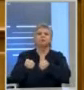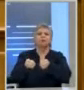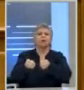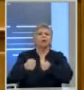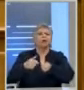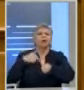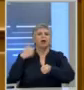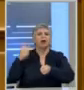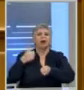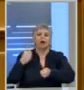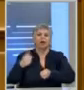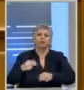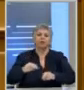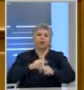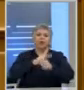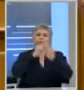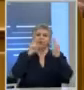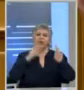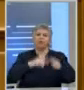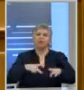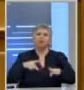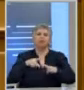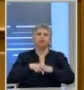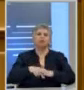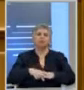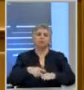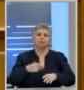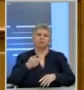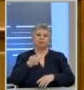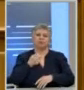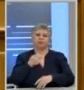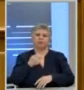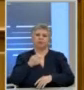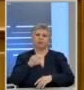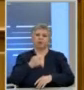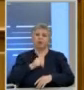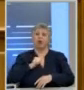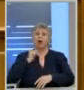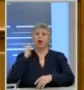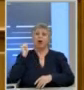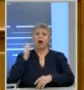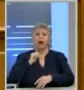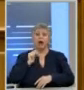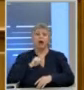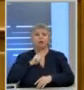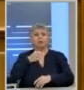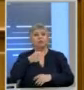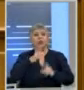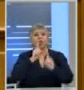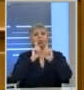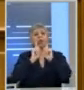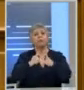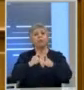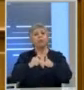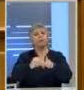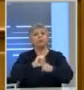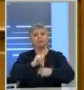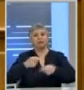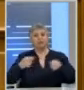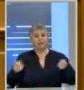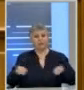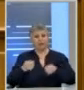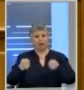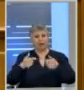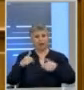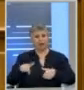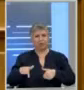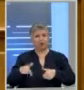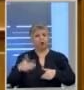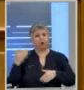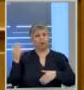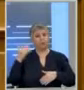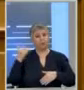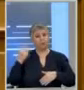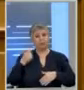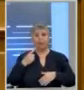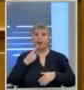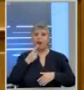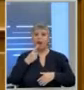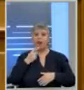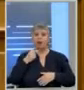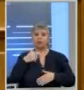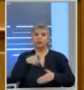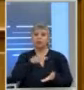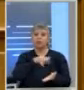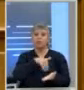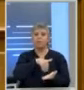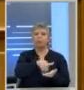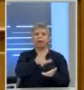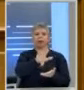Διεθνές Νομισματικό Ταμείο. Αυτό που λέγατε, ότι θέλετε να διώξετε από το πρόγραμμα, τώρα το παρακαλείτε να μείνει και του παραδίδετε και τα